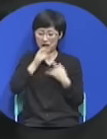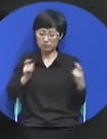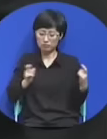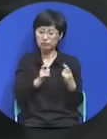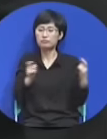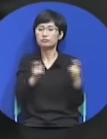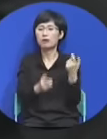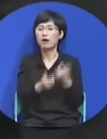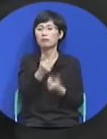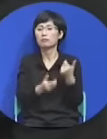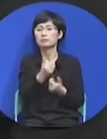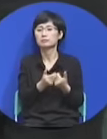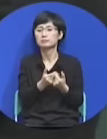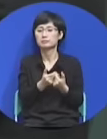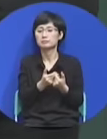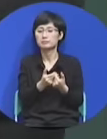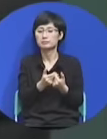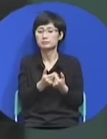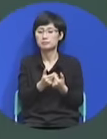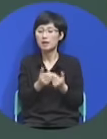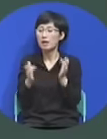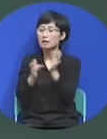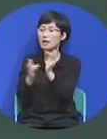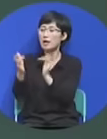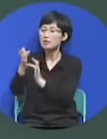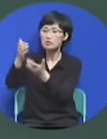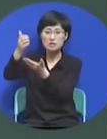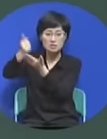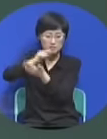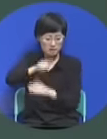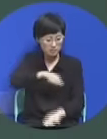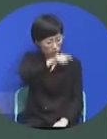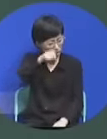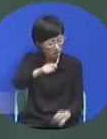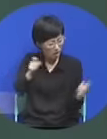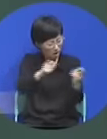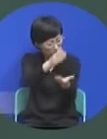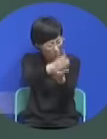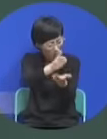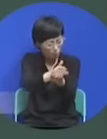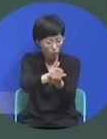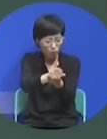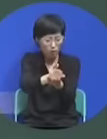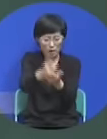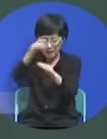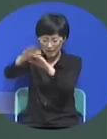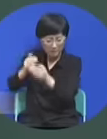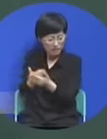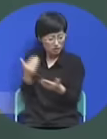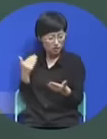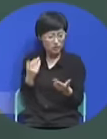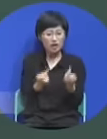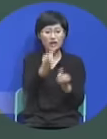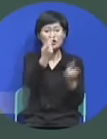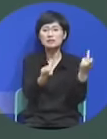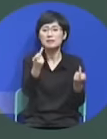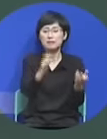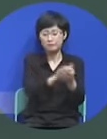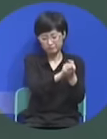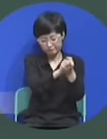因为这样过信仰生活，所以不是打的属灵的仗，而是只能打肉身的仗。 그래서 예수님께서 말씀하죠. 너희는 먼저 해야 될 것이 형제하고 화목하고 와서